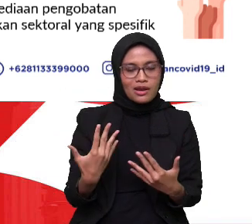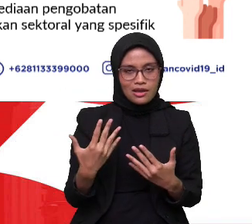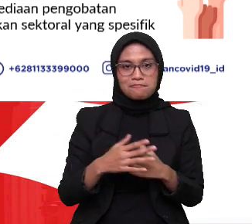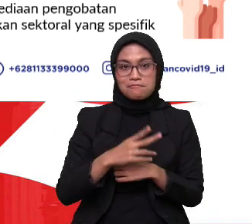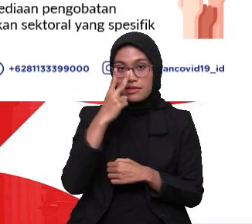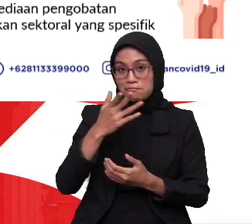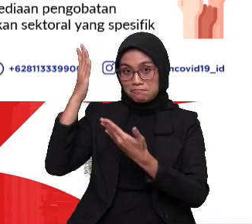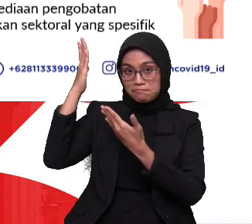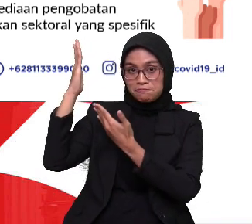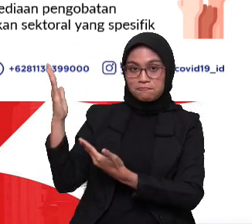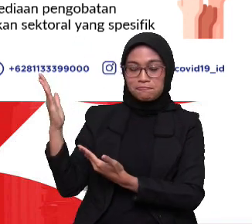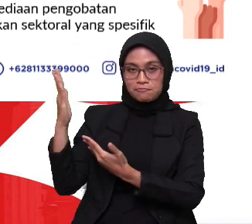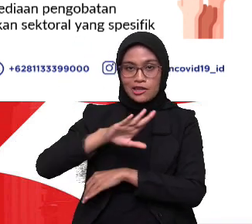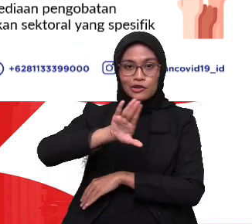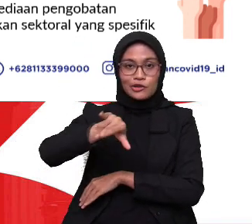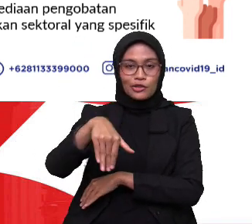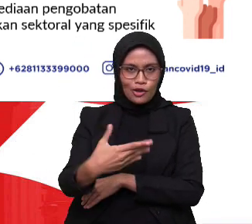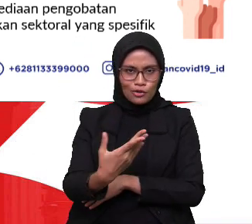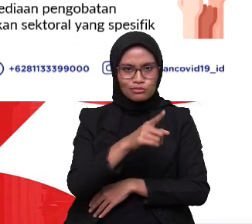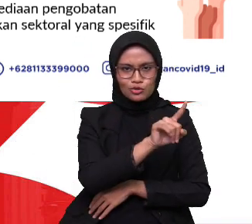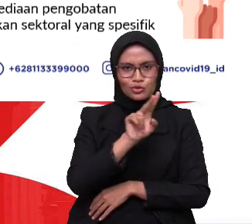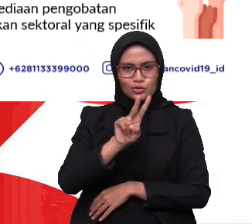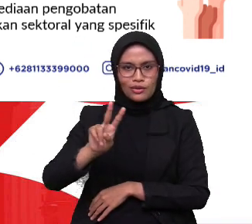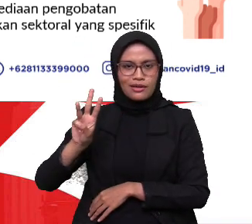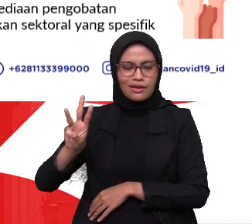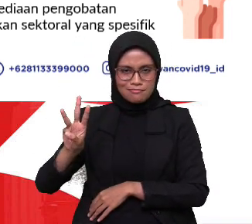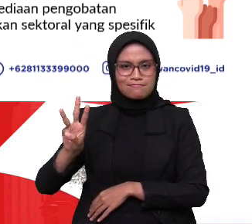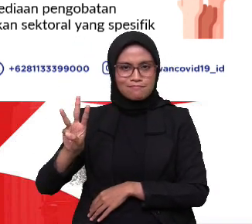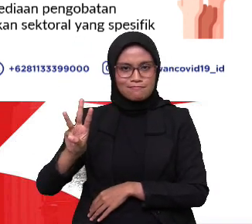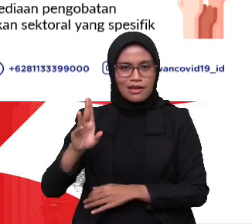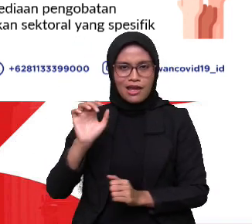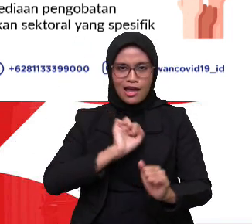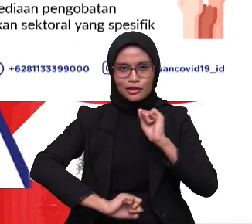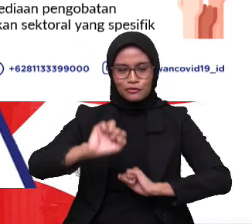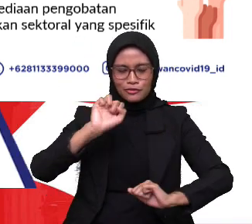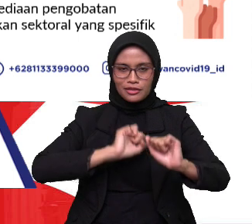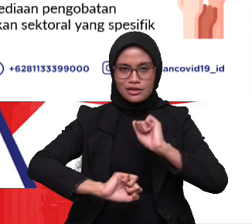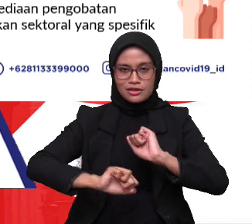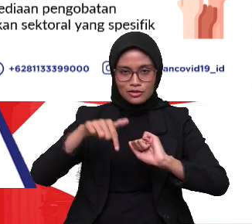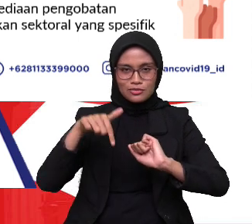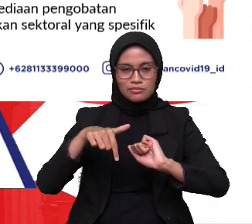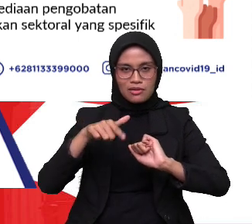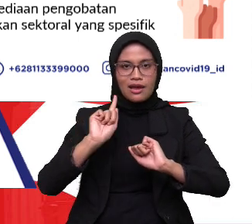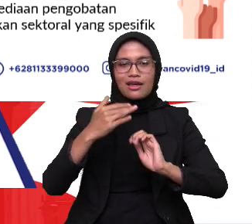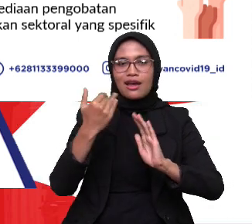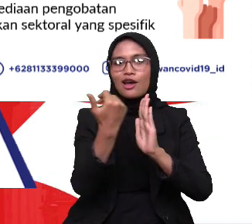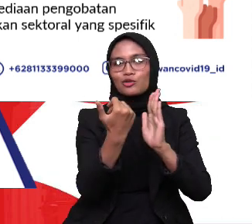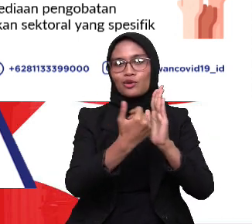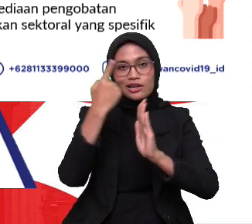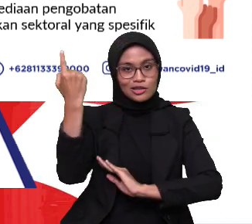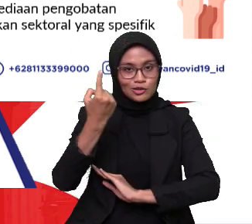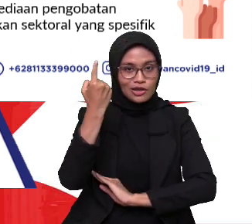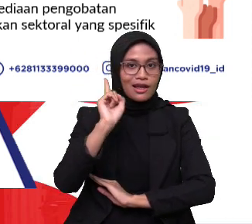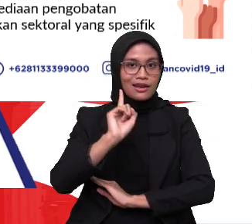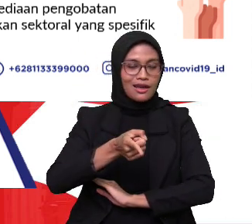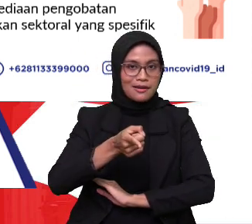slide bahwa dari tahun ketahun aktivitas masyarakat masih tetap dikendalikan di bawah kebijakan nasional